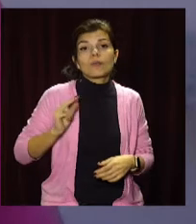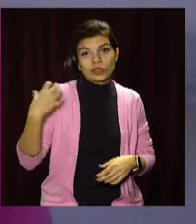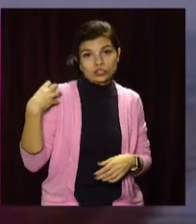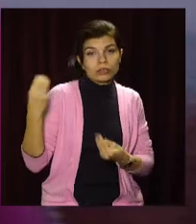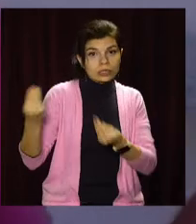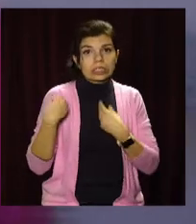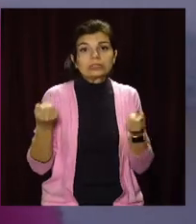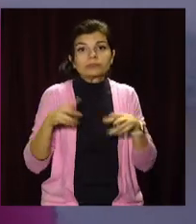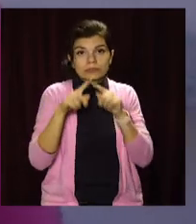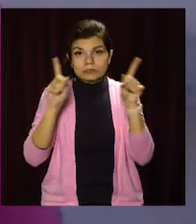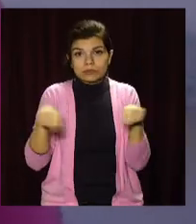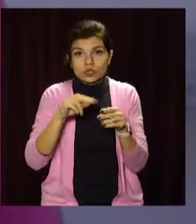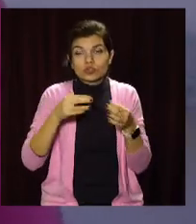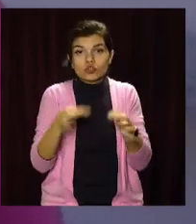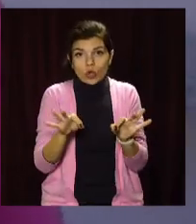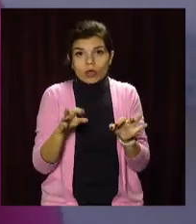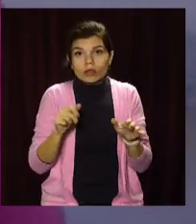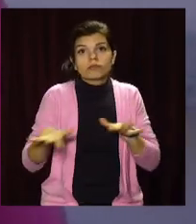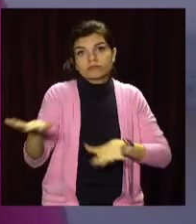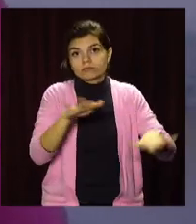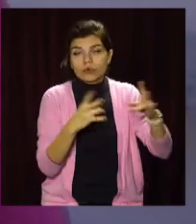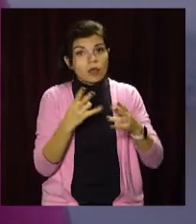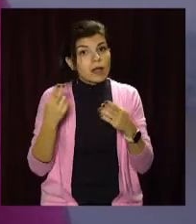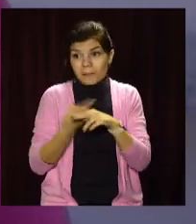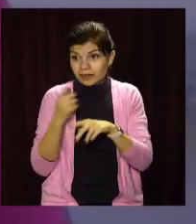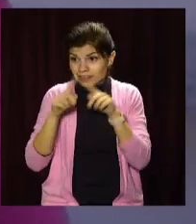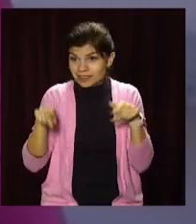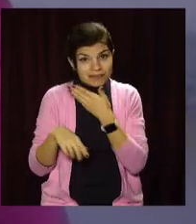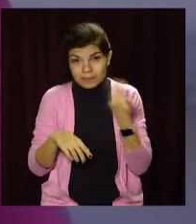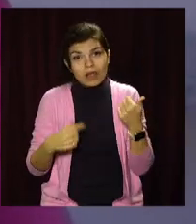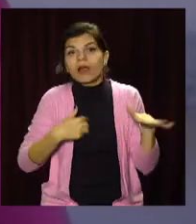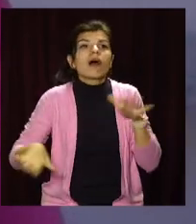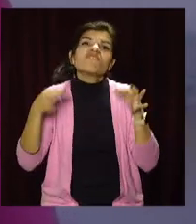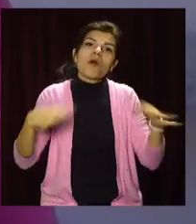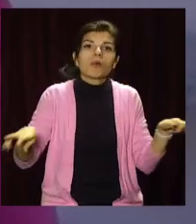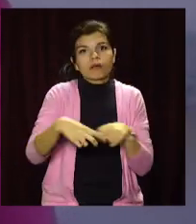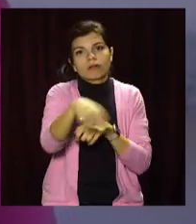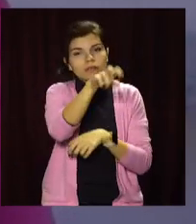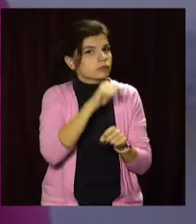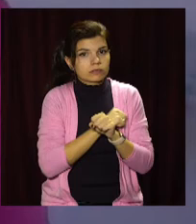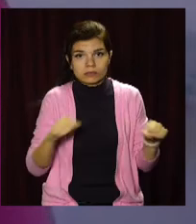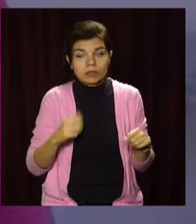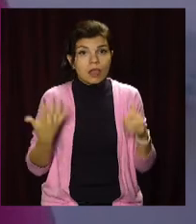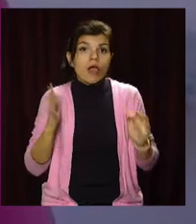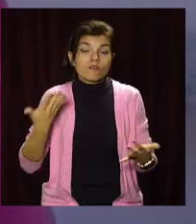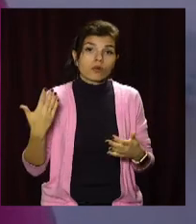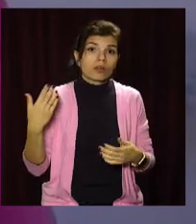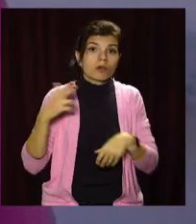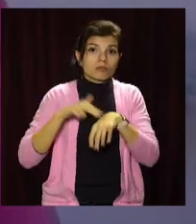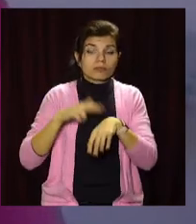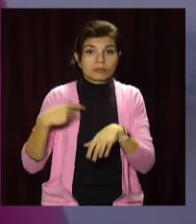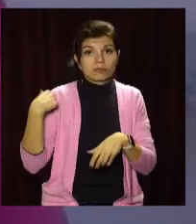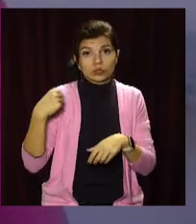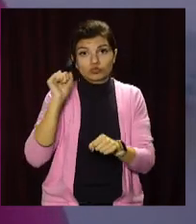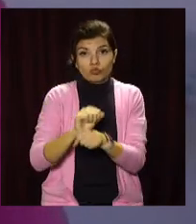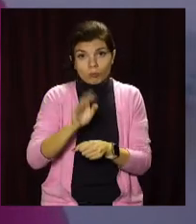дав спеціальний теж дозвіл на переміщення. Без нього я не можу переміщатися. Тобто, якщо мене зупинять поліція,